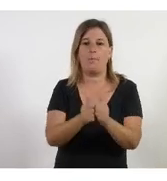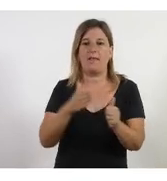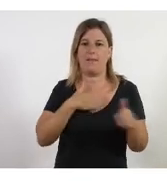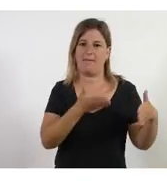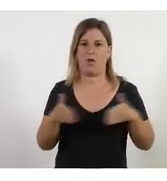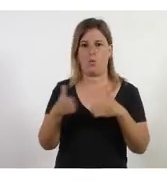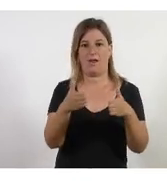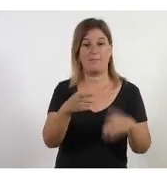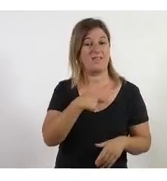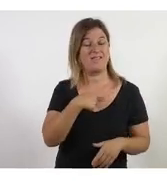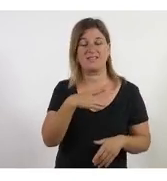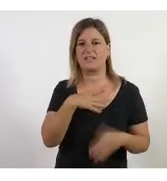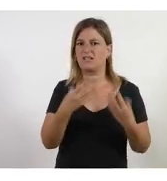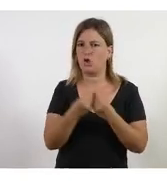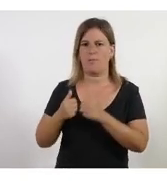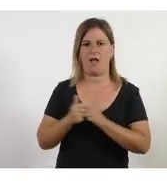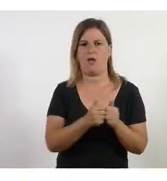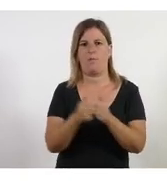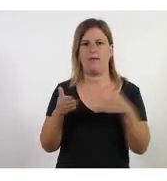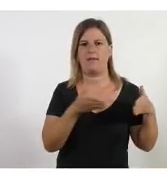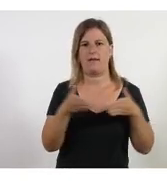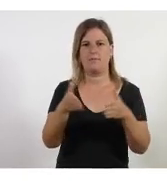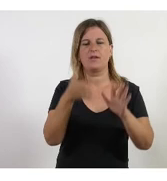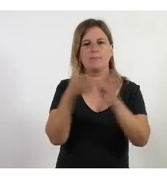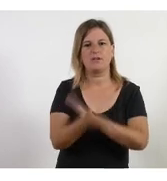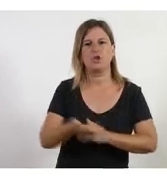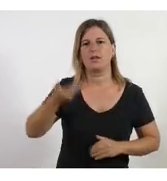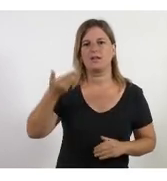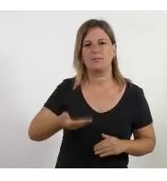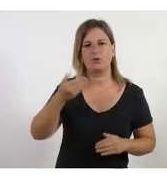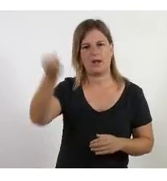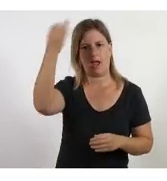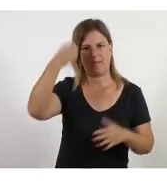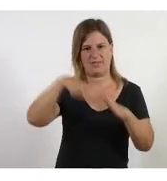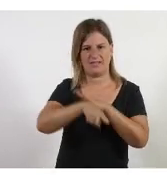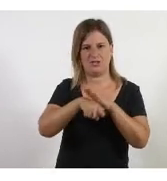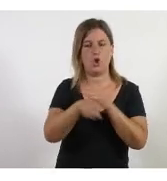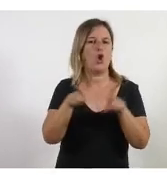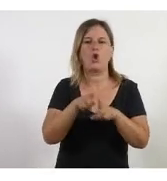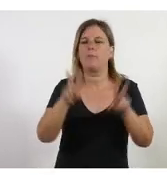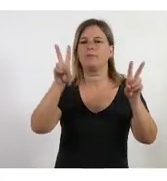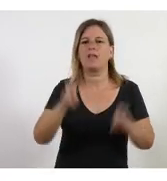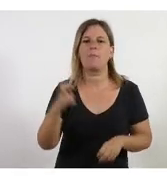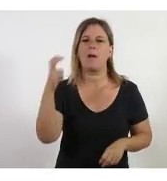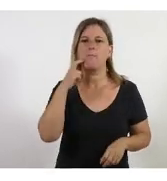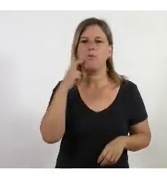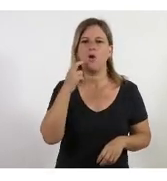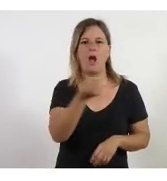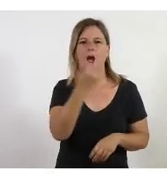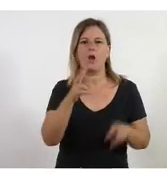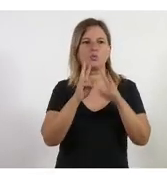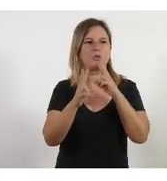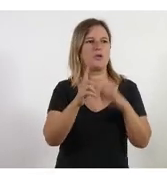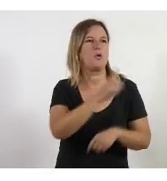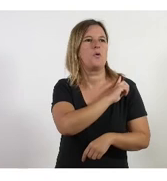cosa diferent. I per fer això hem d'aprendre a gestionar-la. És com la por, no? Hi ha persones que diuen, els valents fan front a la por.